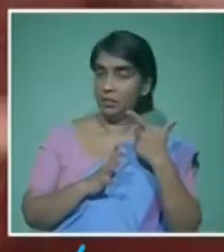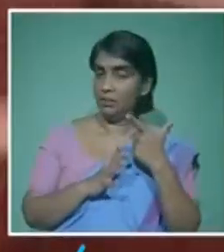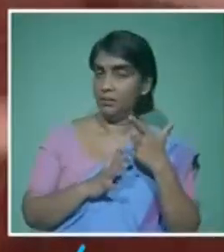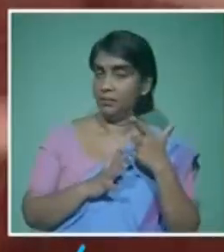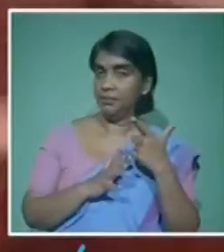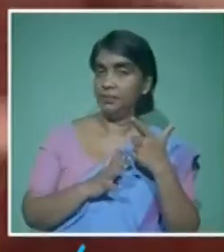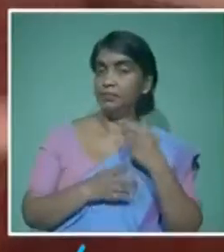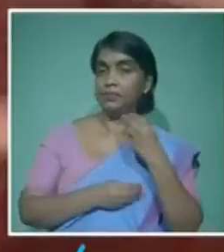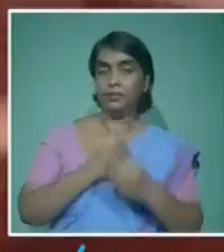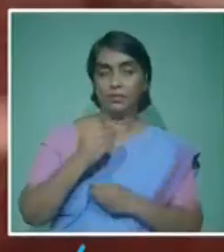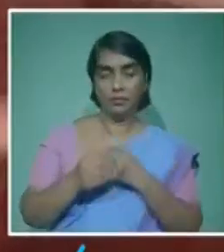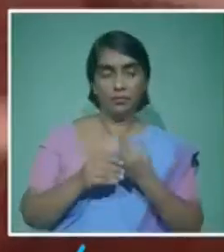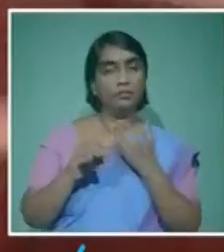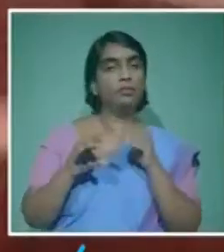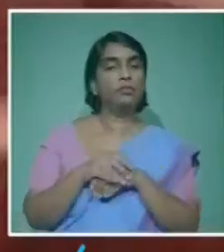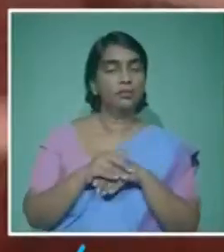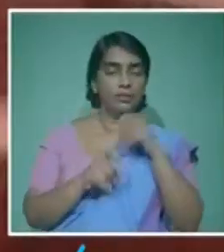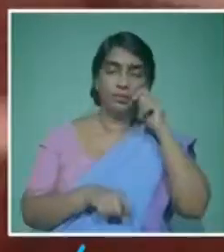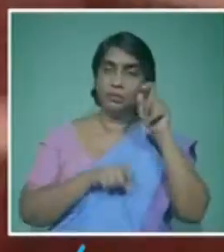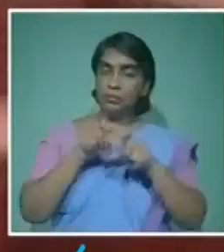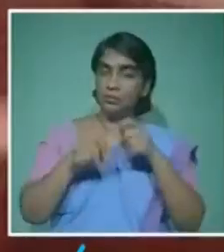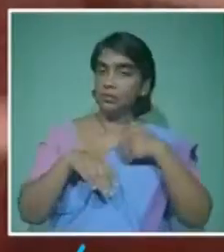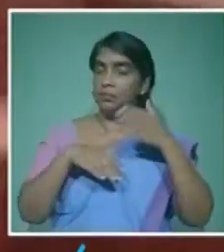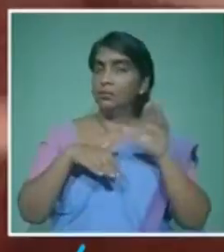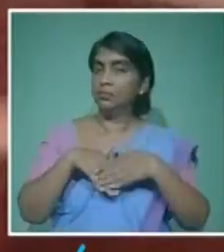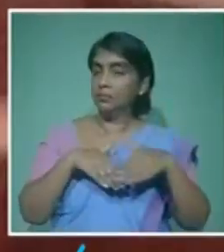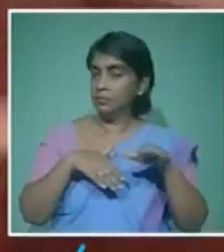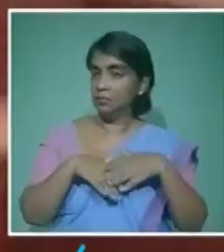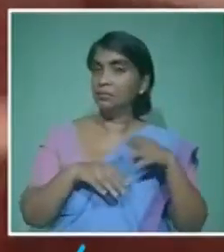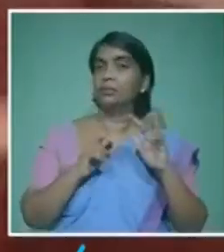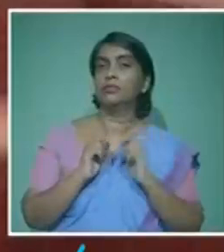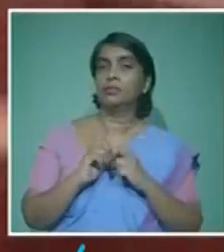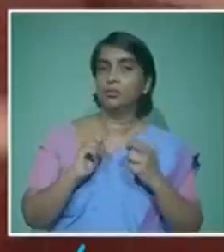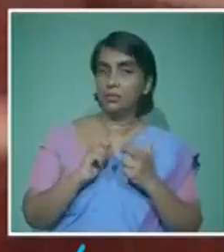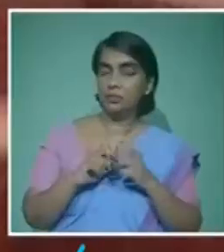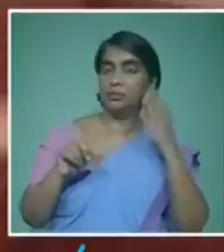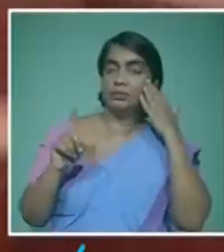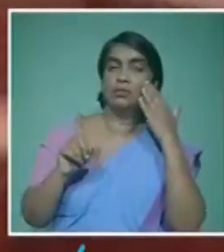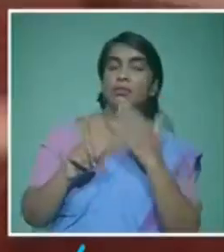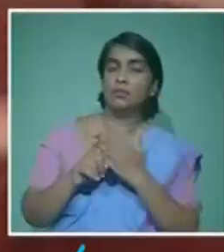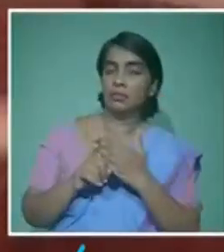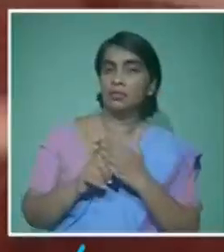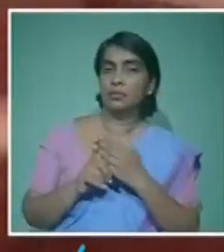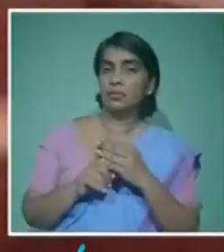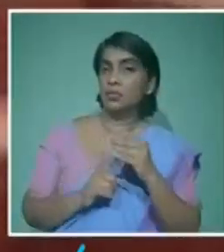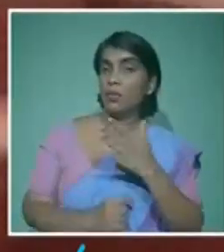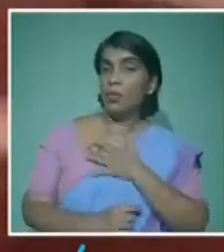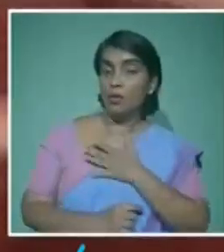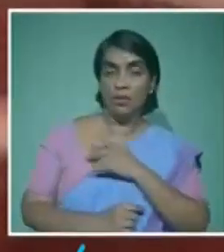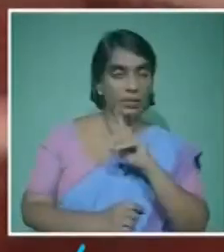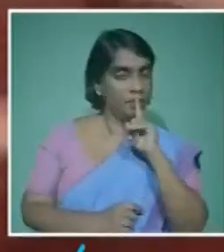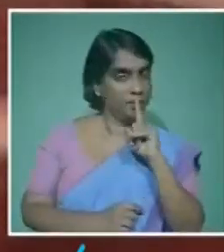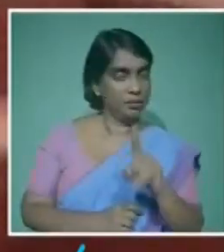வளங்கள் எதிர்கொள்ளுகின்ற பாதிப்புகள் தொடர்பில் குரல் கொடுப்பதற்கென இந்தியாவின் புதுடில்லியில் கூடிய